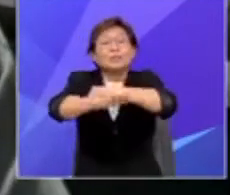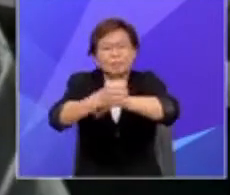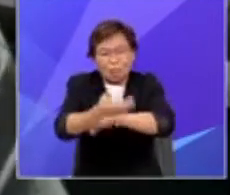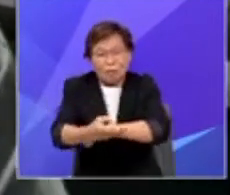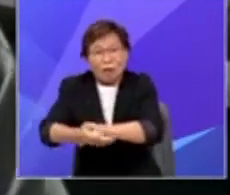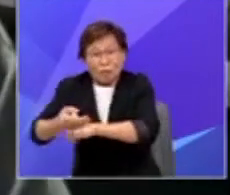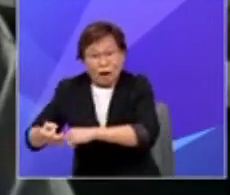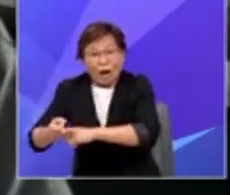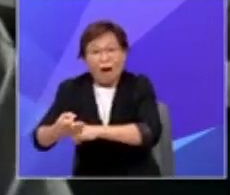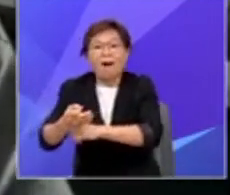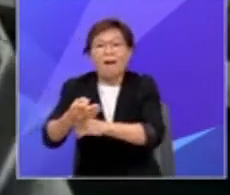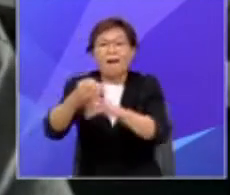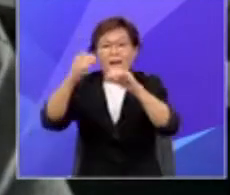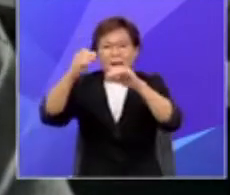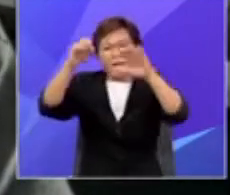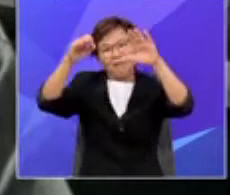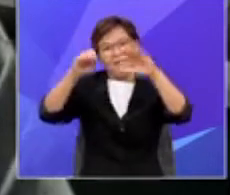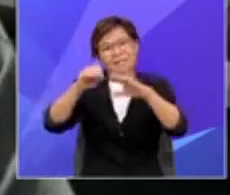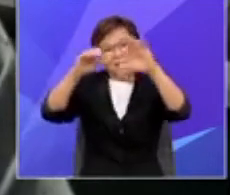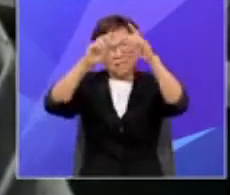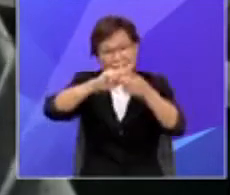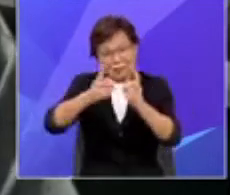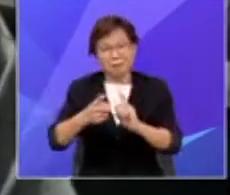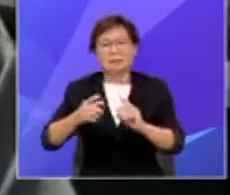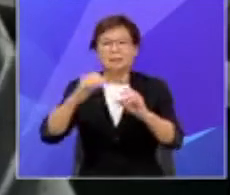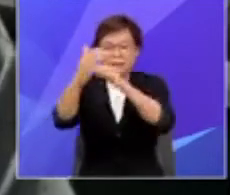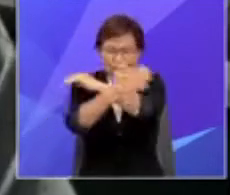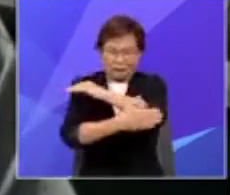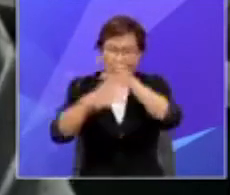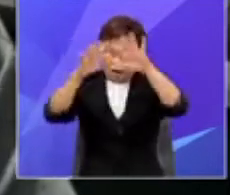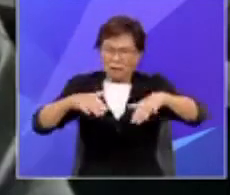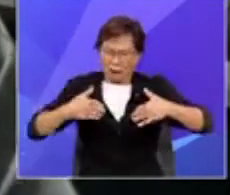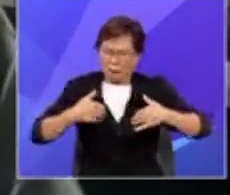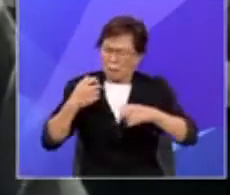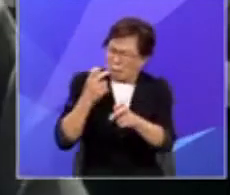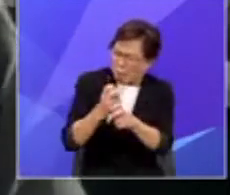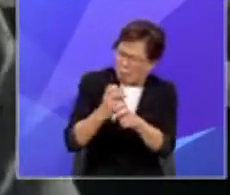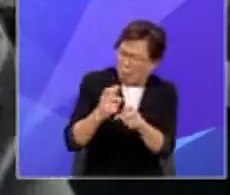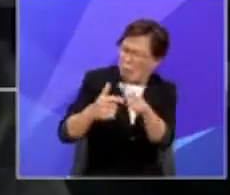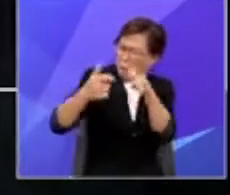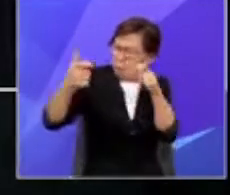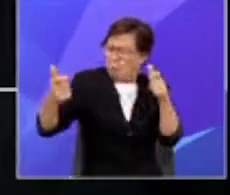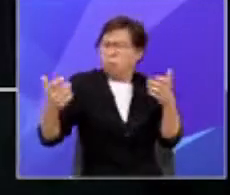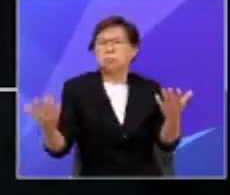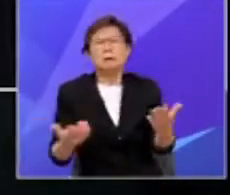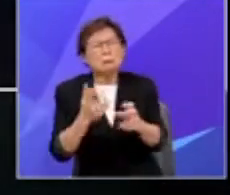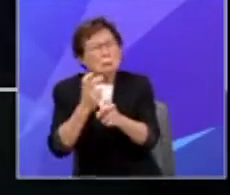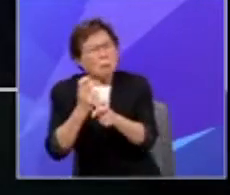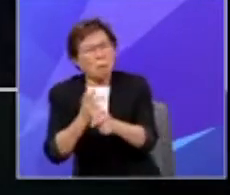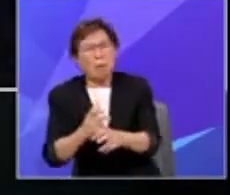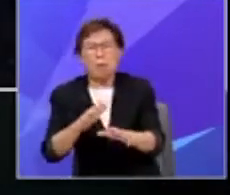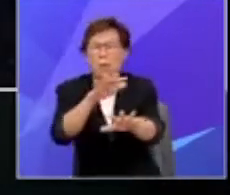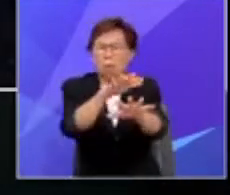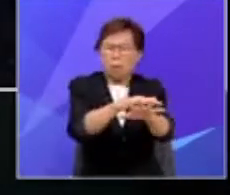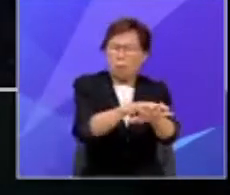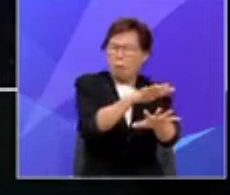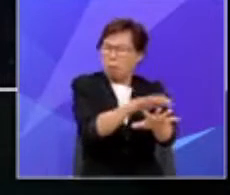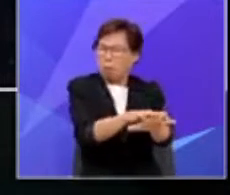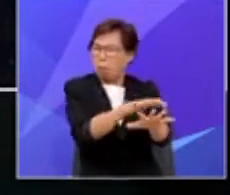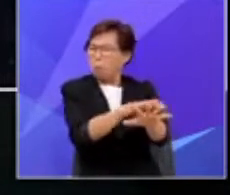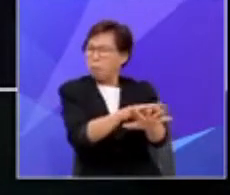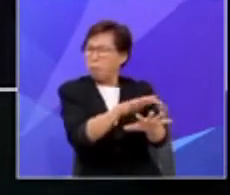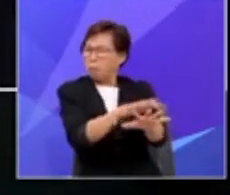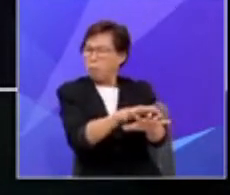sebenarnya mempunyai beberapa cabang dan install coba dan antara cabe yang besar ialah a population density